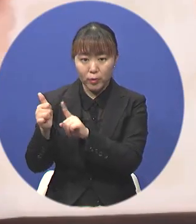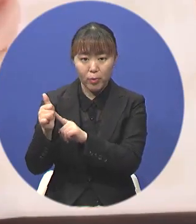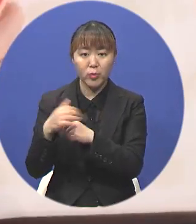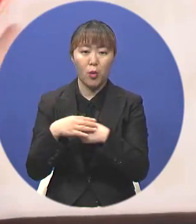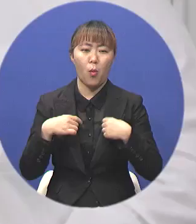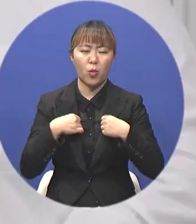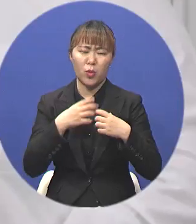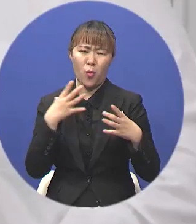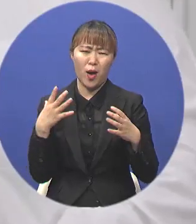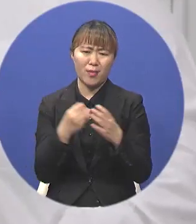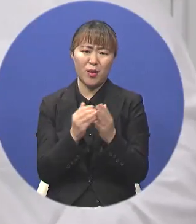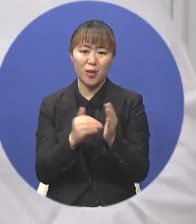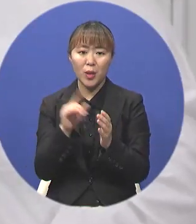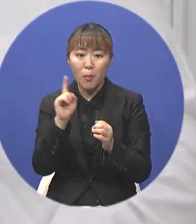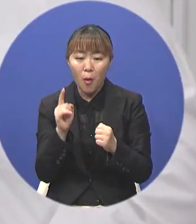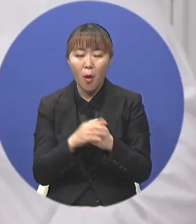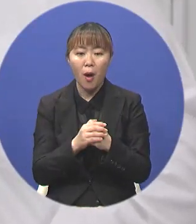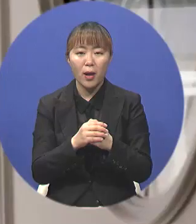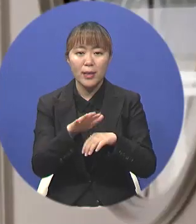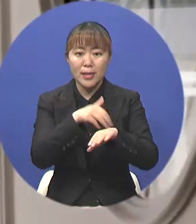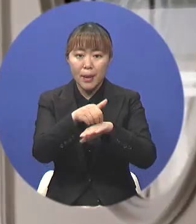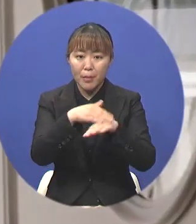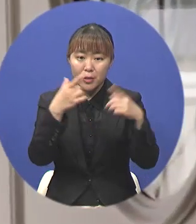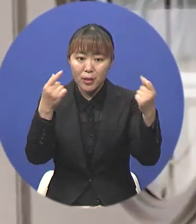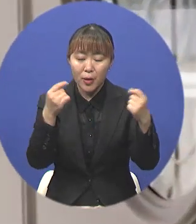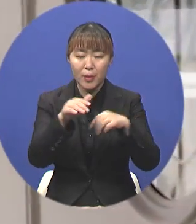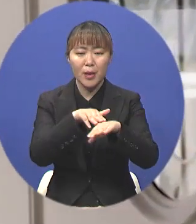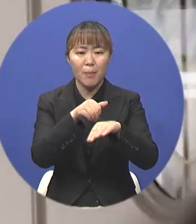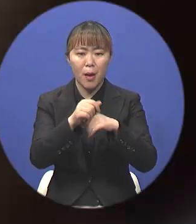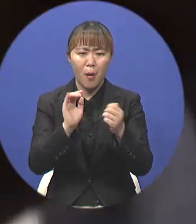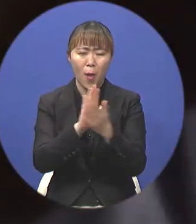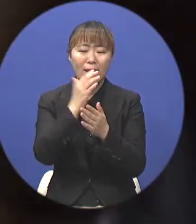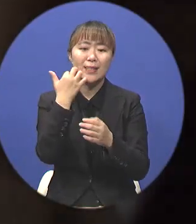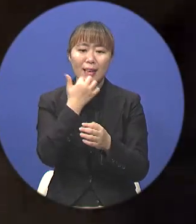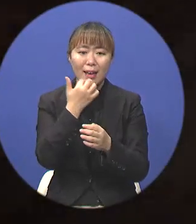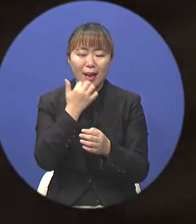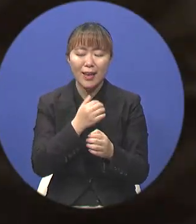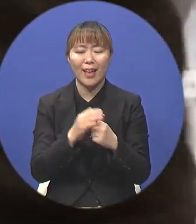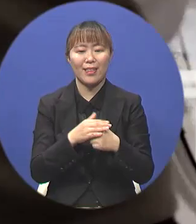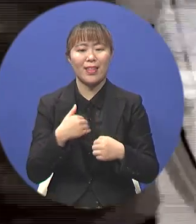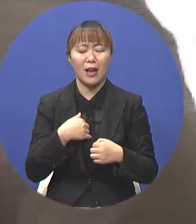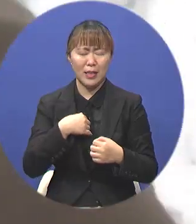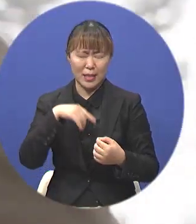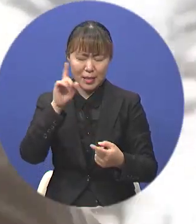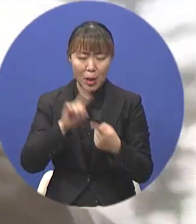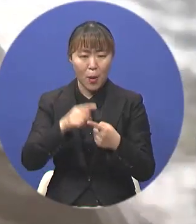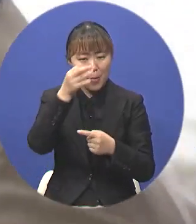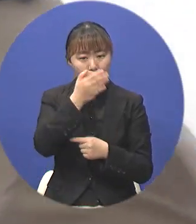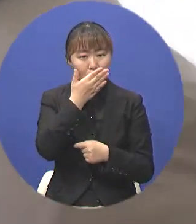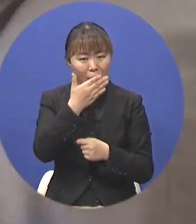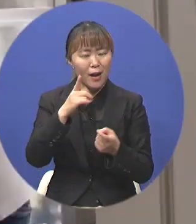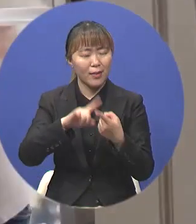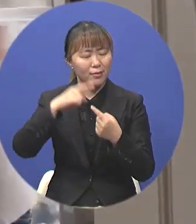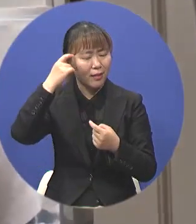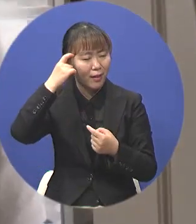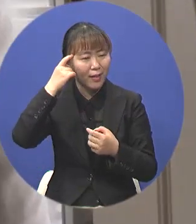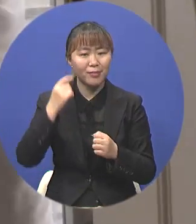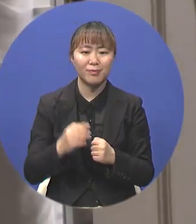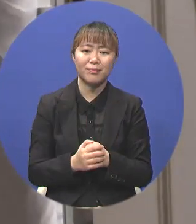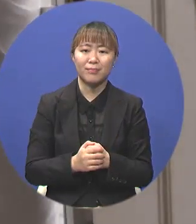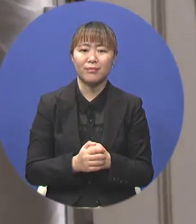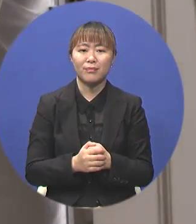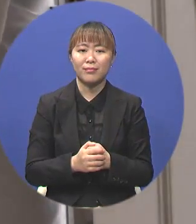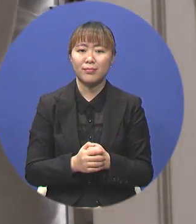패션의 완성은 항상 양말이었다며 그는 양말의 화려한 색상이 자신을 있는 그대로 표현할 수 있다고 생각했다고